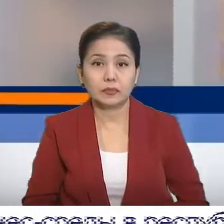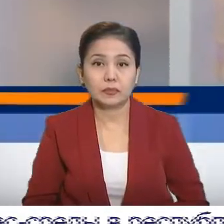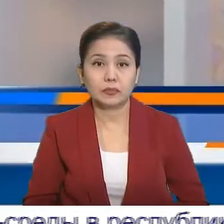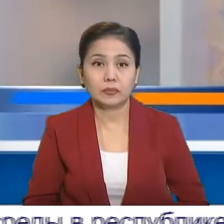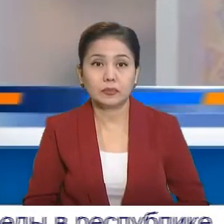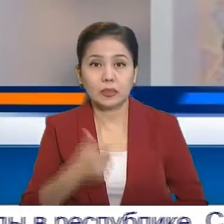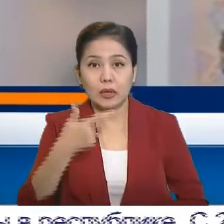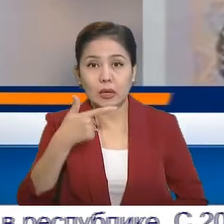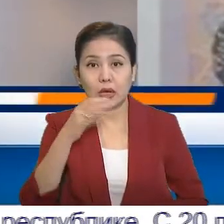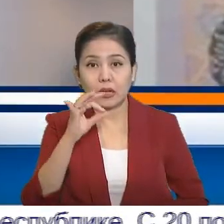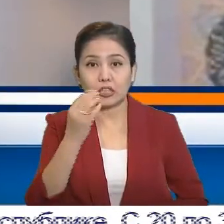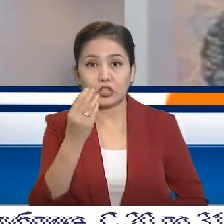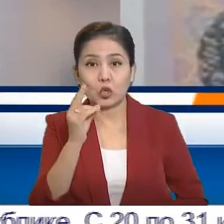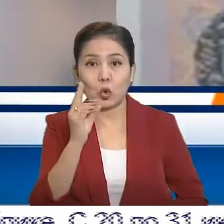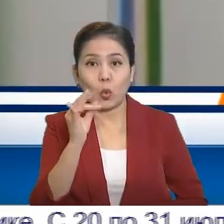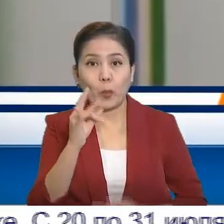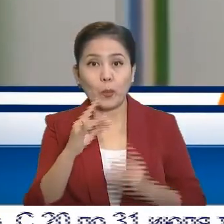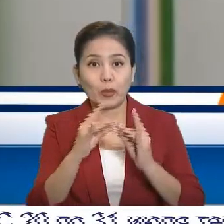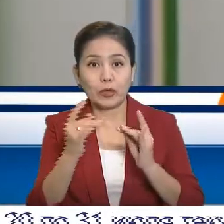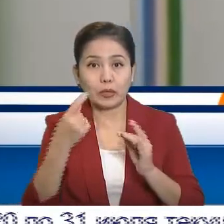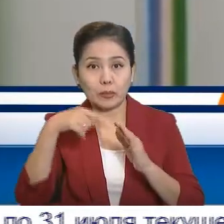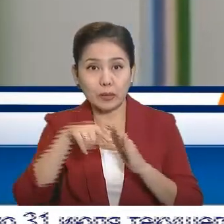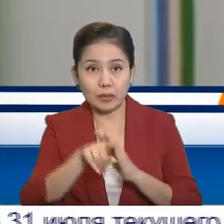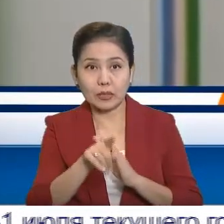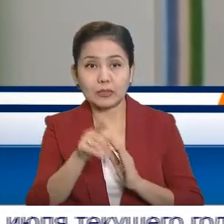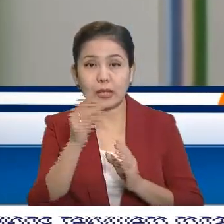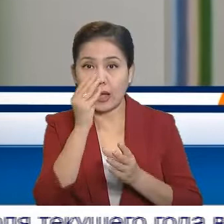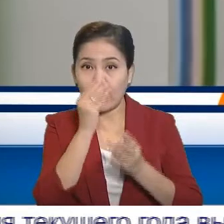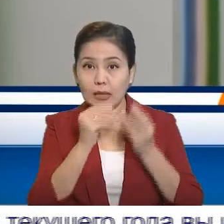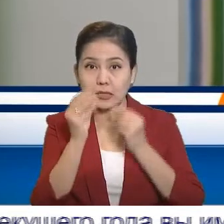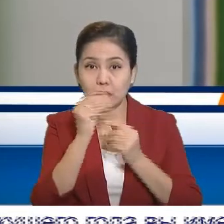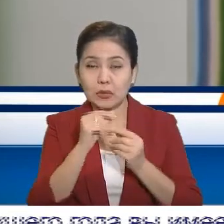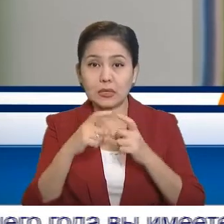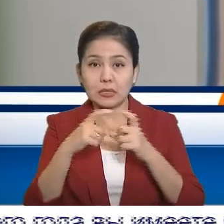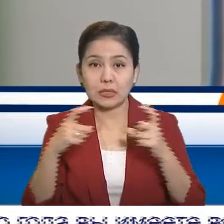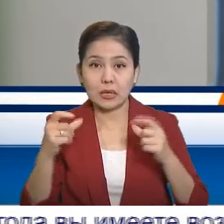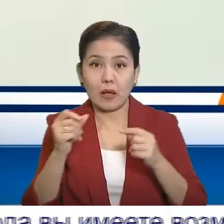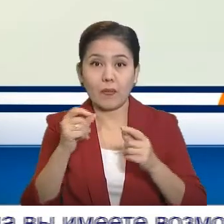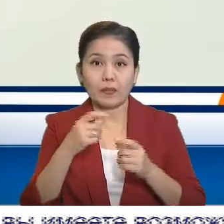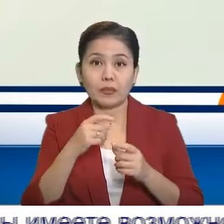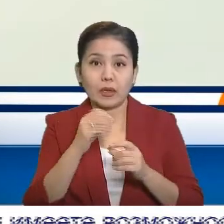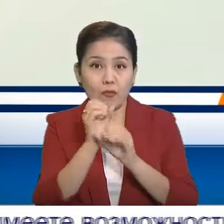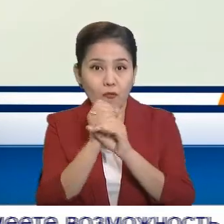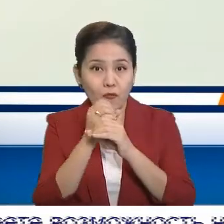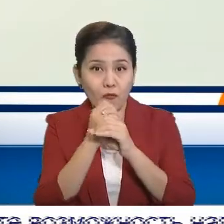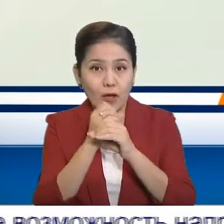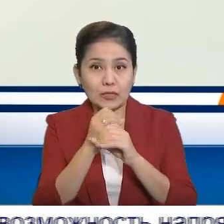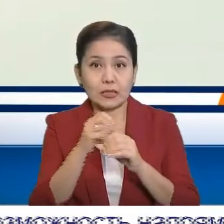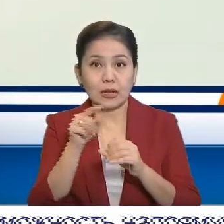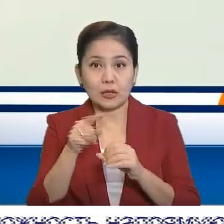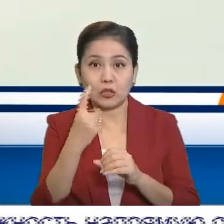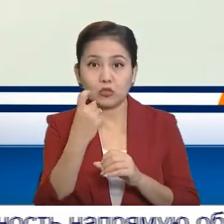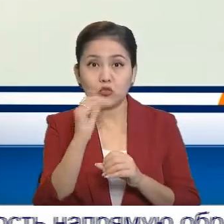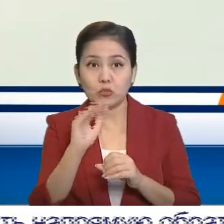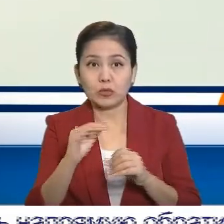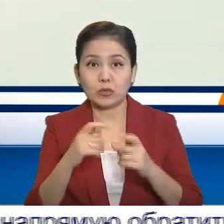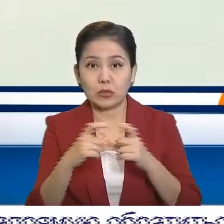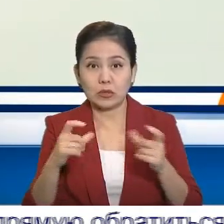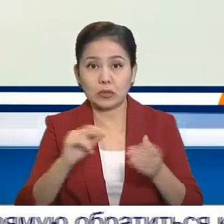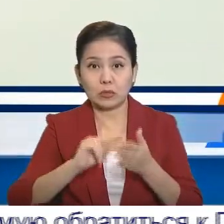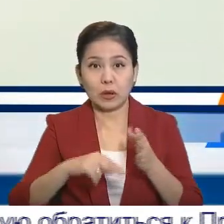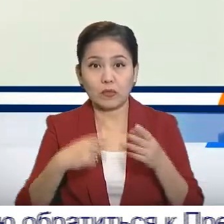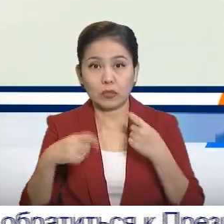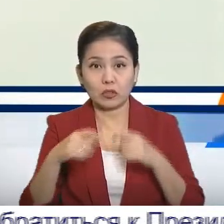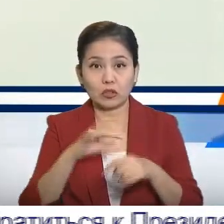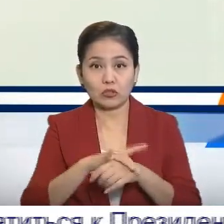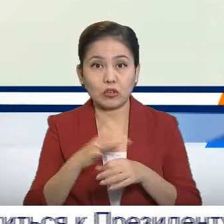G'ishko'prik chegara maskanida o'tkazilgan tadbir davomida qalbaki ekspress tahlil natijalarini 100 ming so'mdan fuqarolarga sotayotgan Toshkent